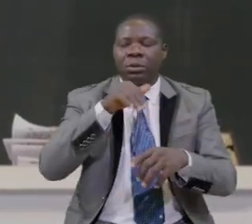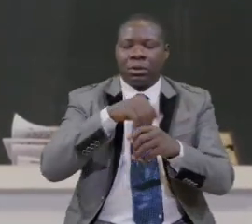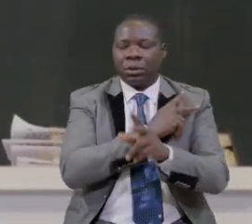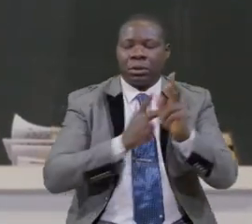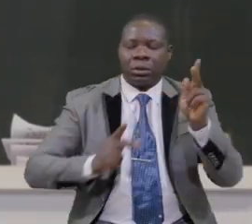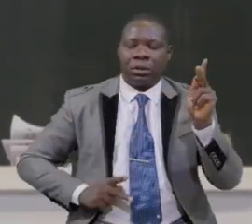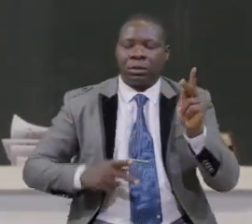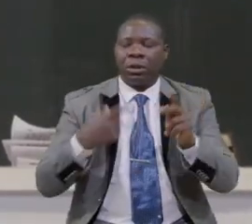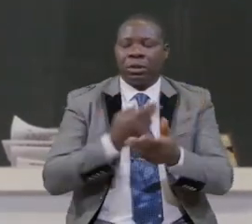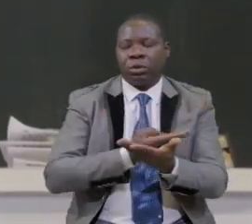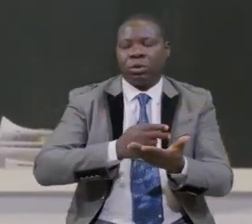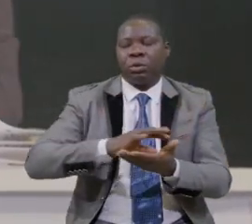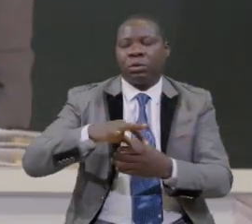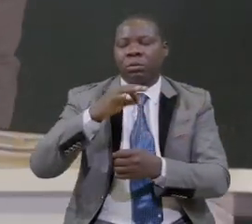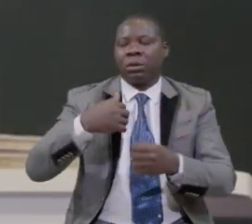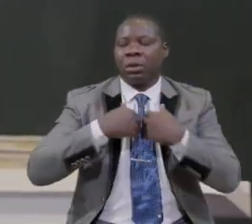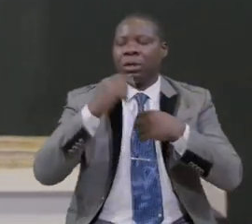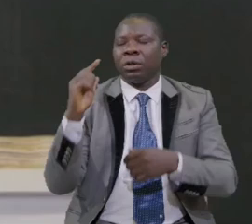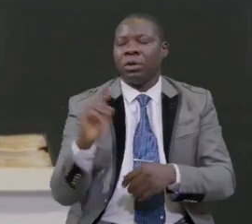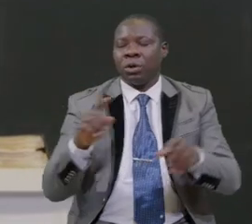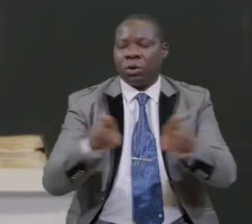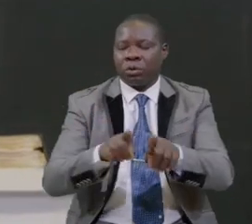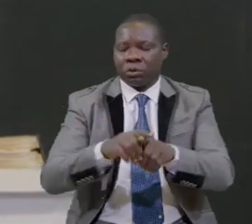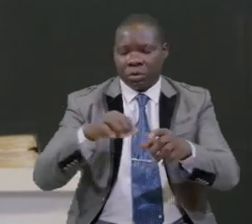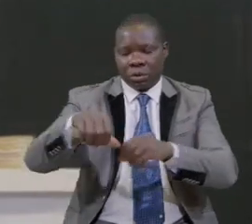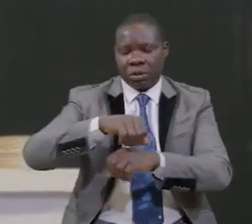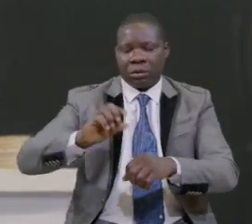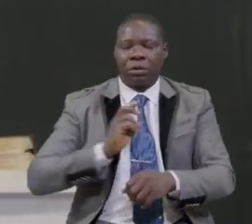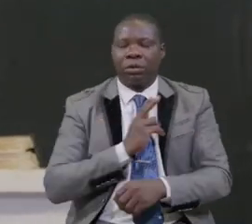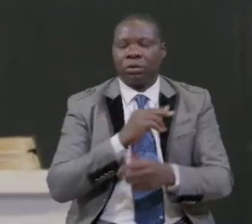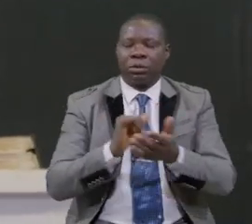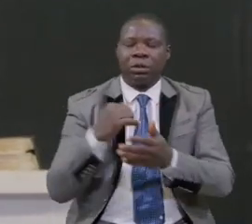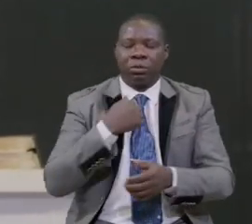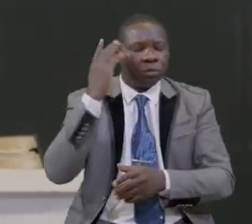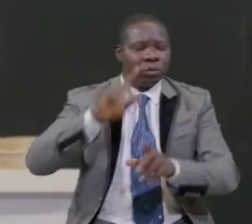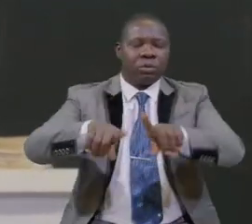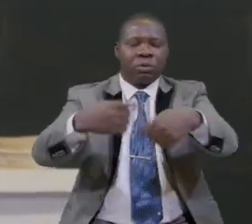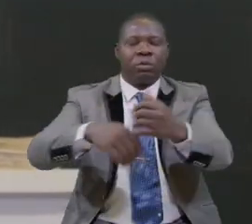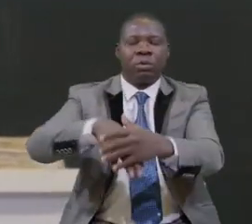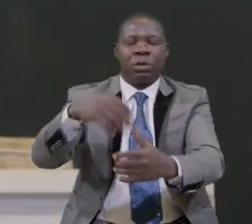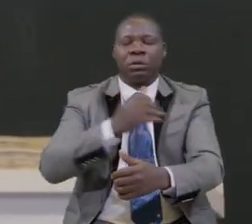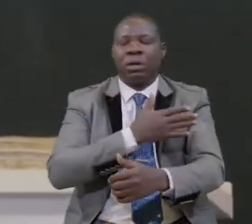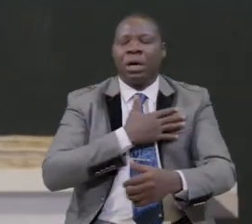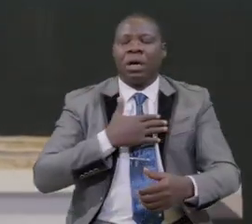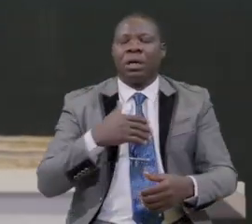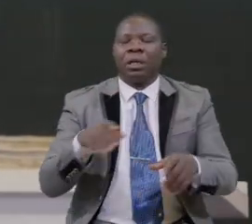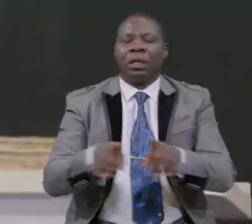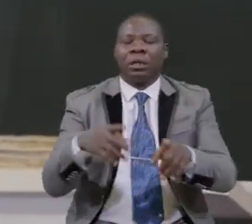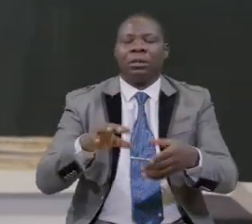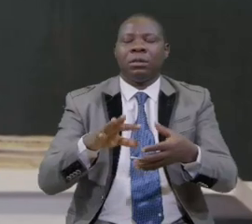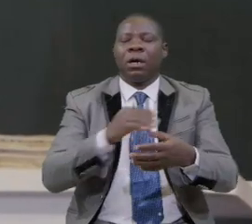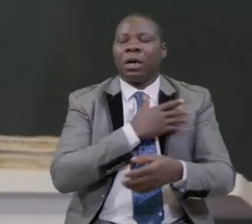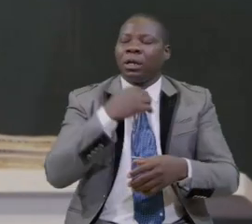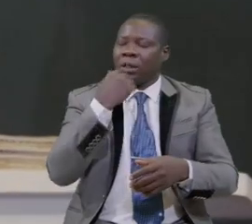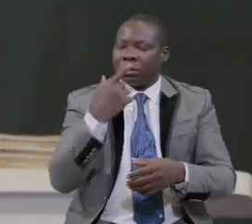Saint-Esprit nous a oint pour que nous puissions aller et pour que l'histoire du calvaire que